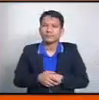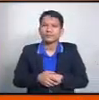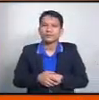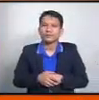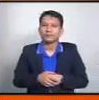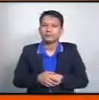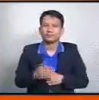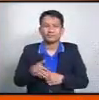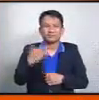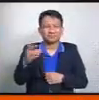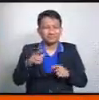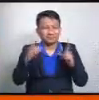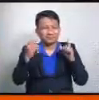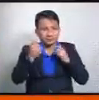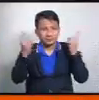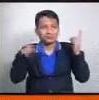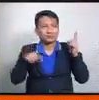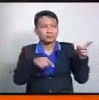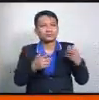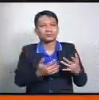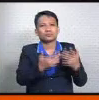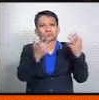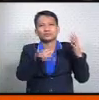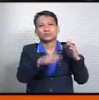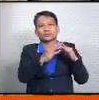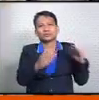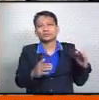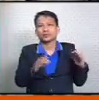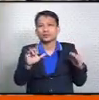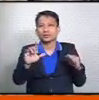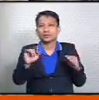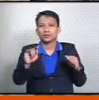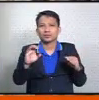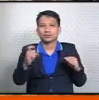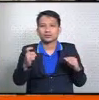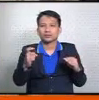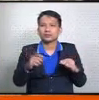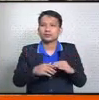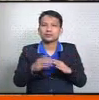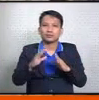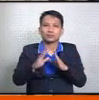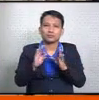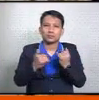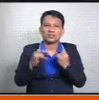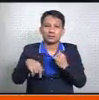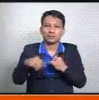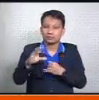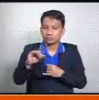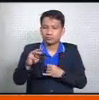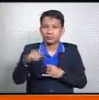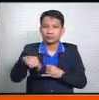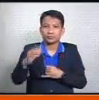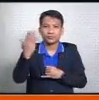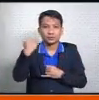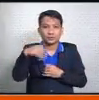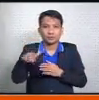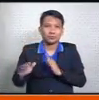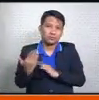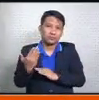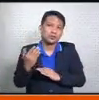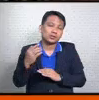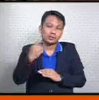Nabulabog ang ilang residente sa sunog na tumupok sa isang bahay sa Litex Road, Gravel Pit, Barangay Commonwealth, Quezon City kaninang madaling